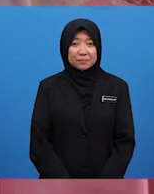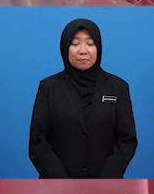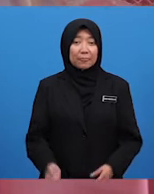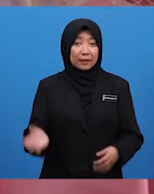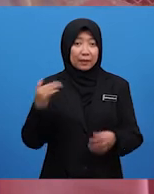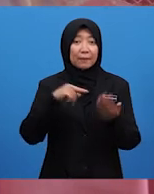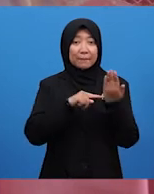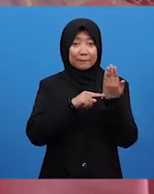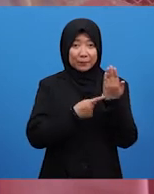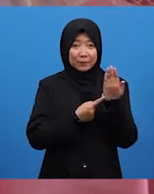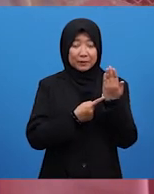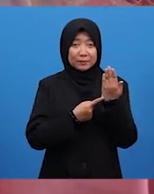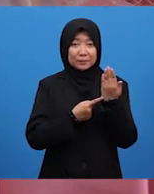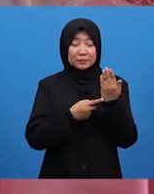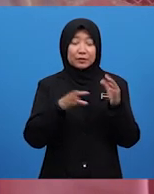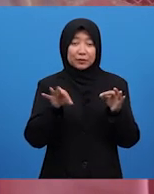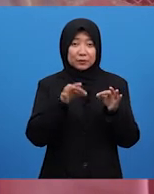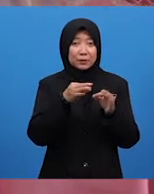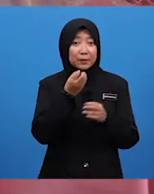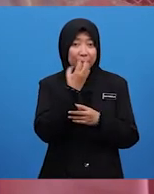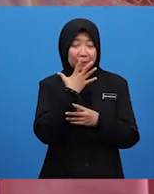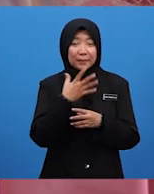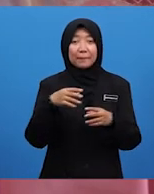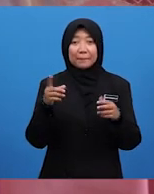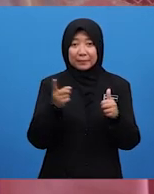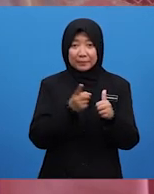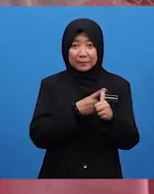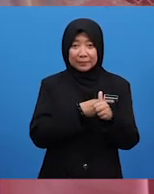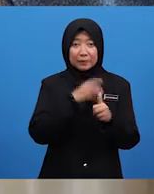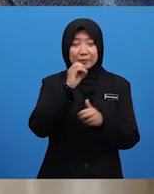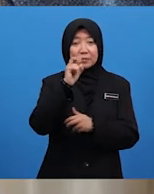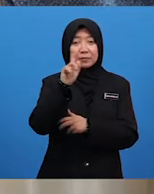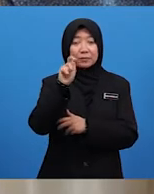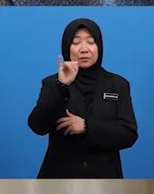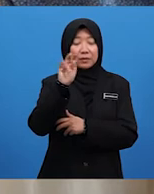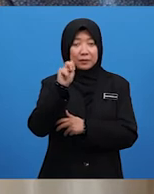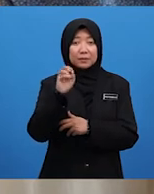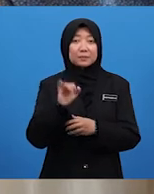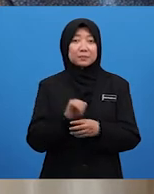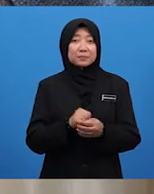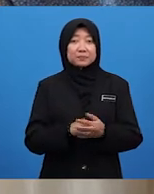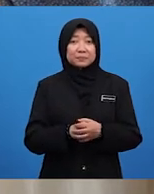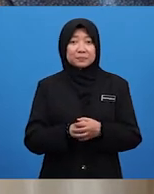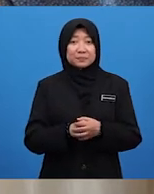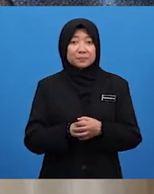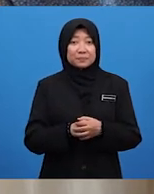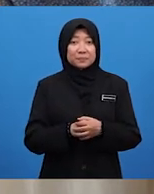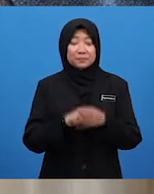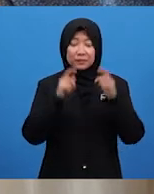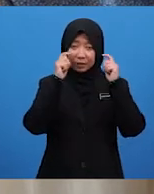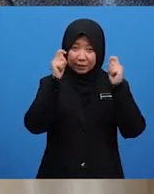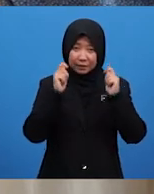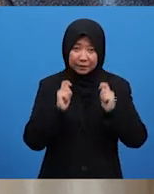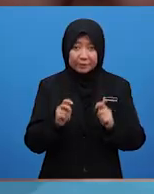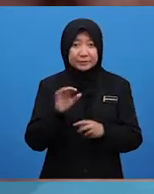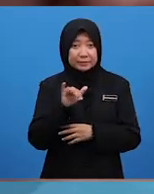Mari kita mulakan sulaman yang pertama, outline stitch. Teknik untuk menjahit outline stitch